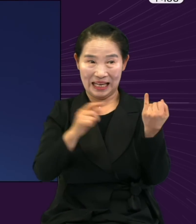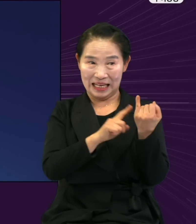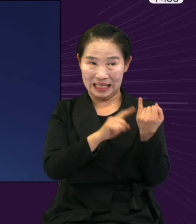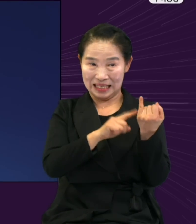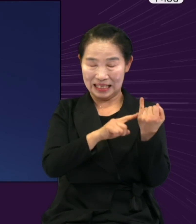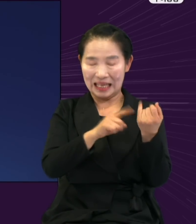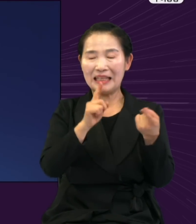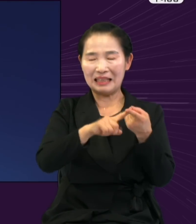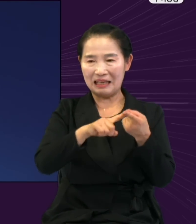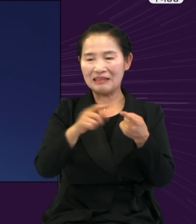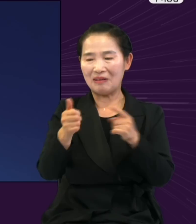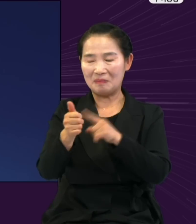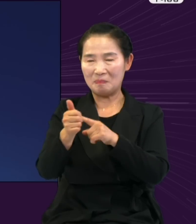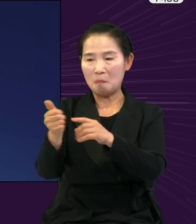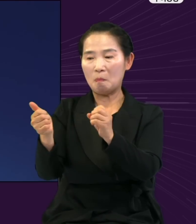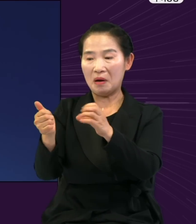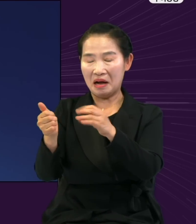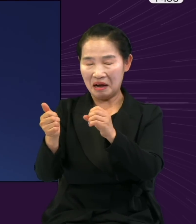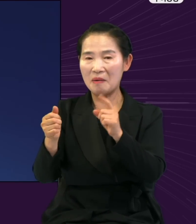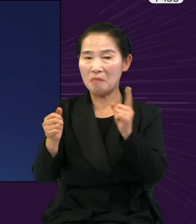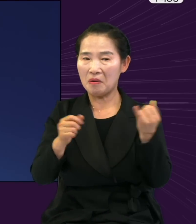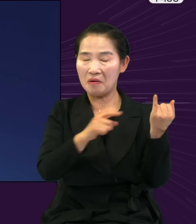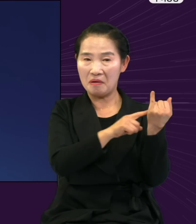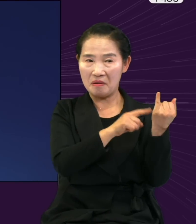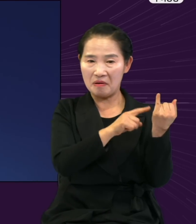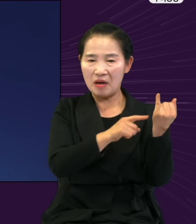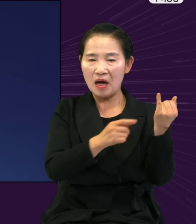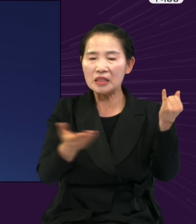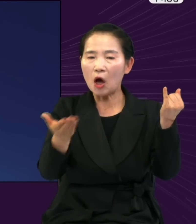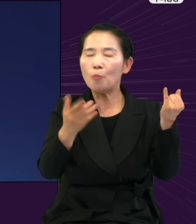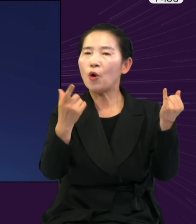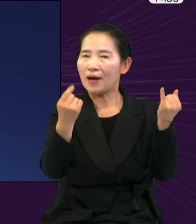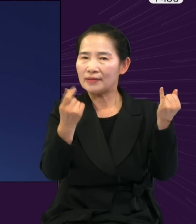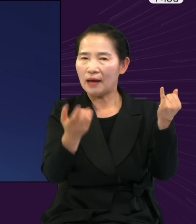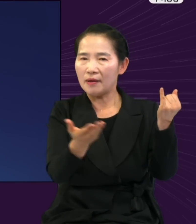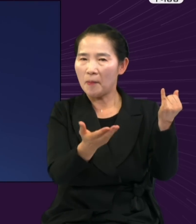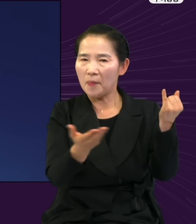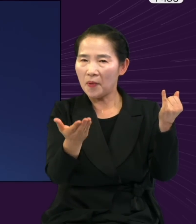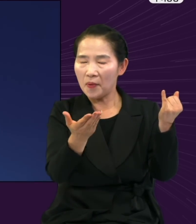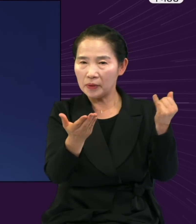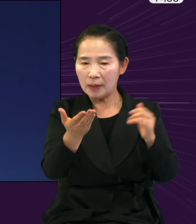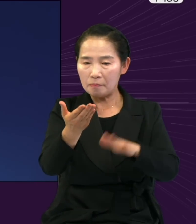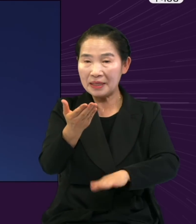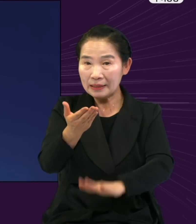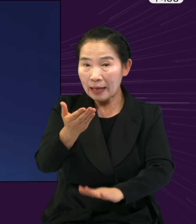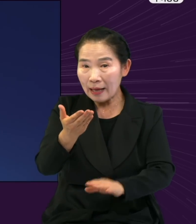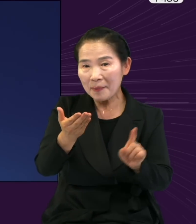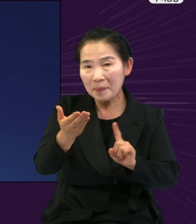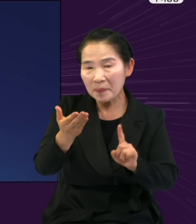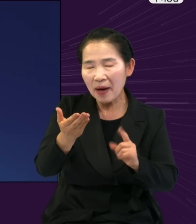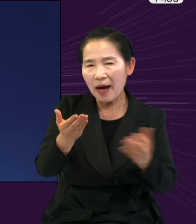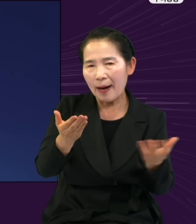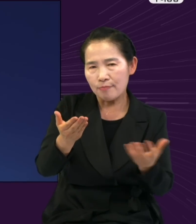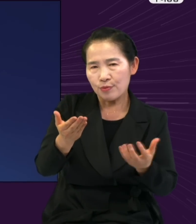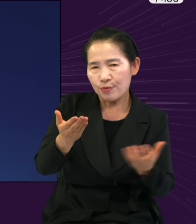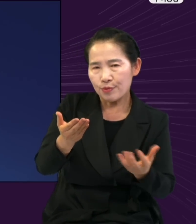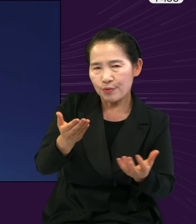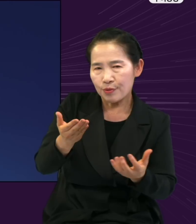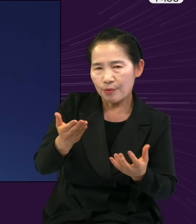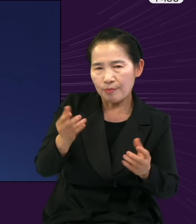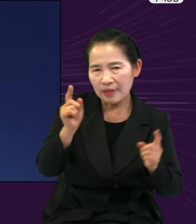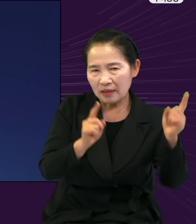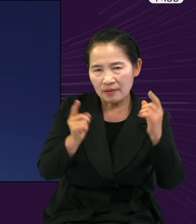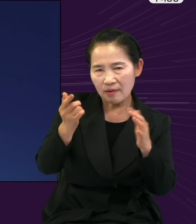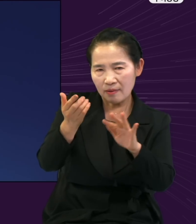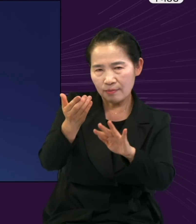저는 마치 연못 같아서 밑에 가라앉아 있다. 아픔과 여러 가지 것들이